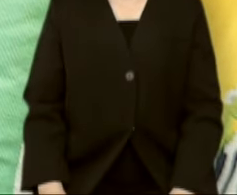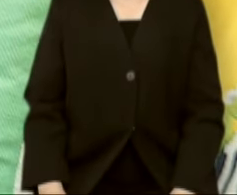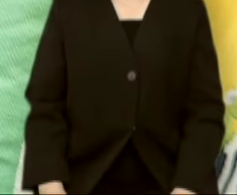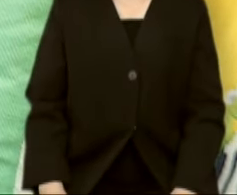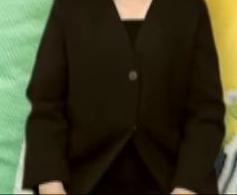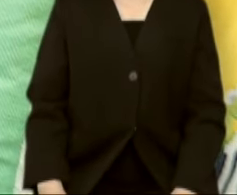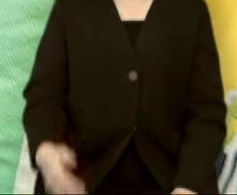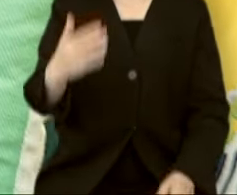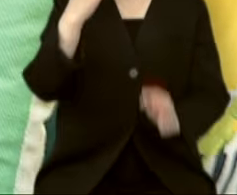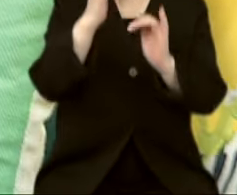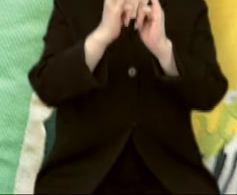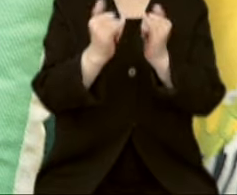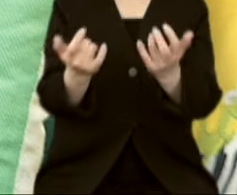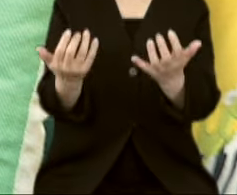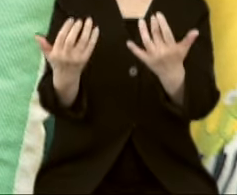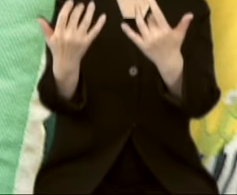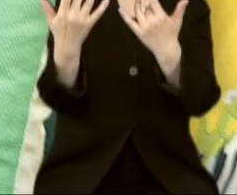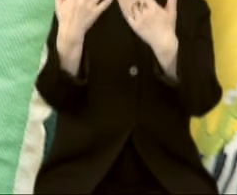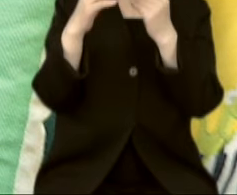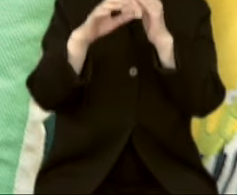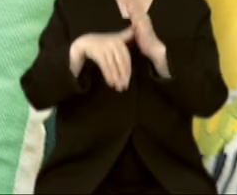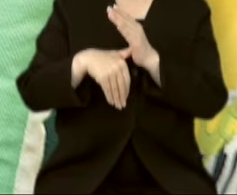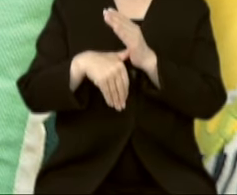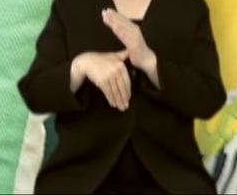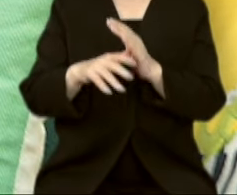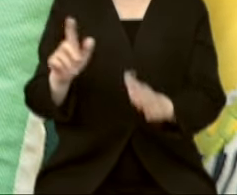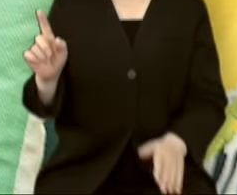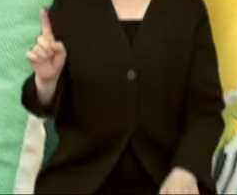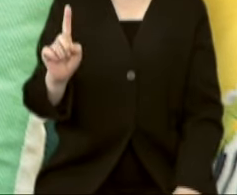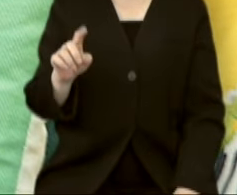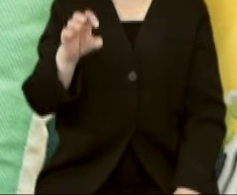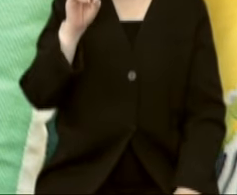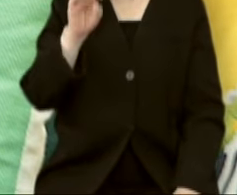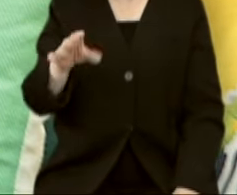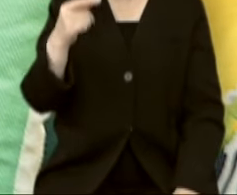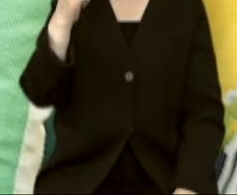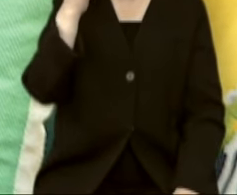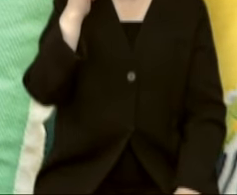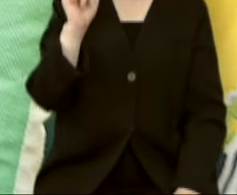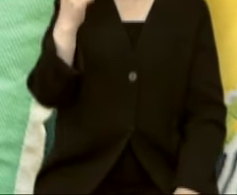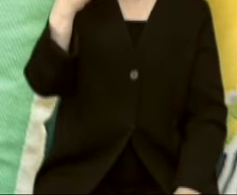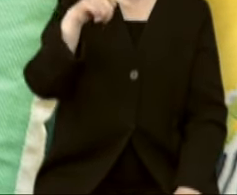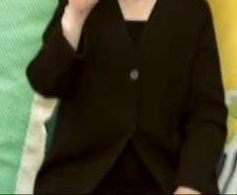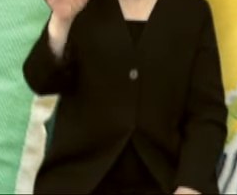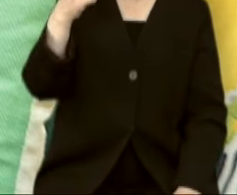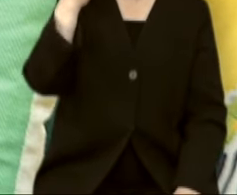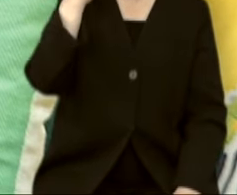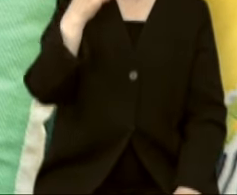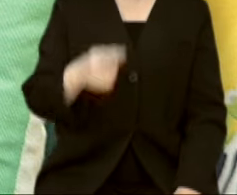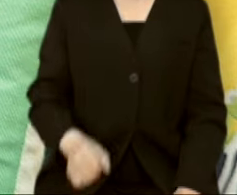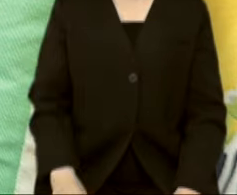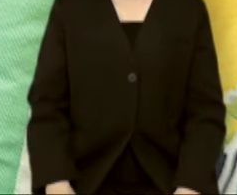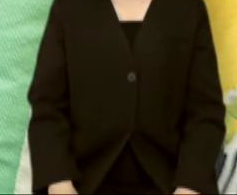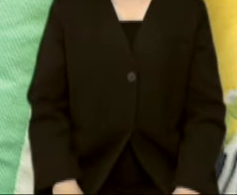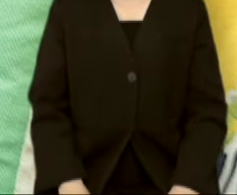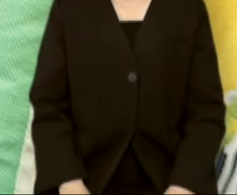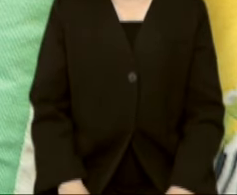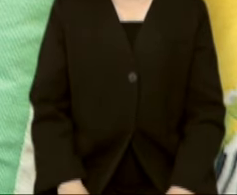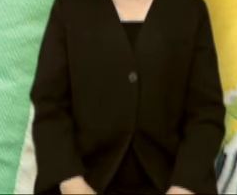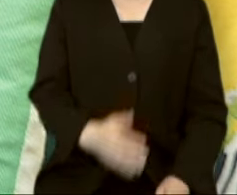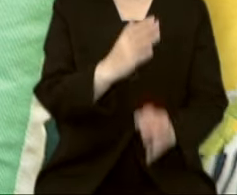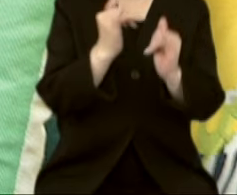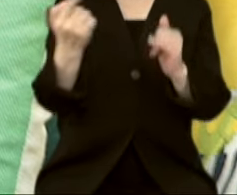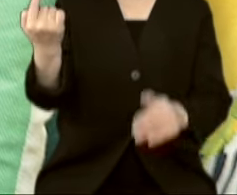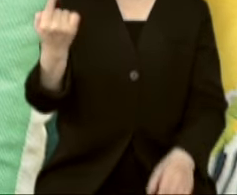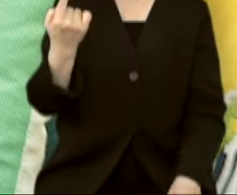이 청년들이 막 쏟아져 나오는데 뭐 말할 틈도 없고 얼굴 볼 틈도 없는 거예요. 네. 그런데 그